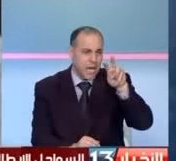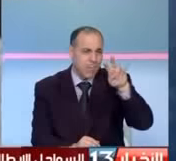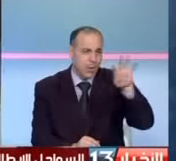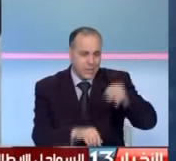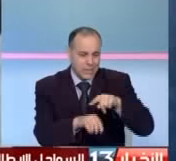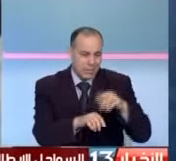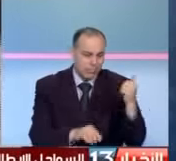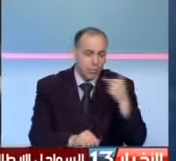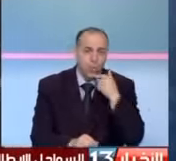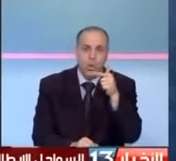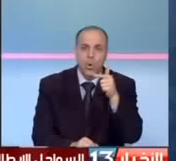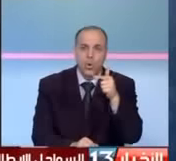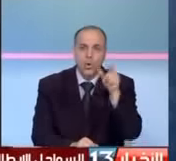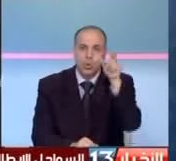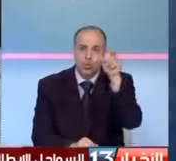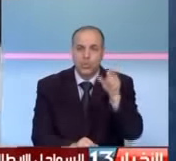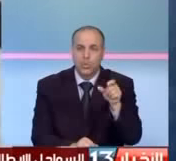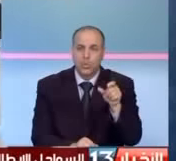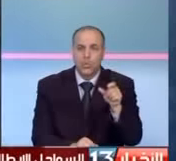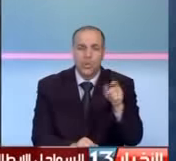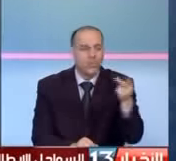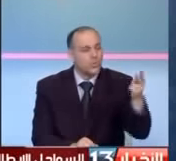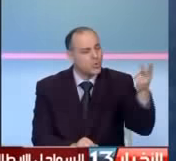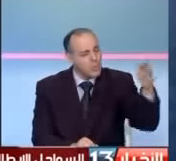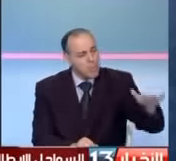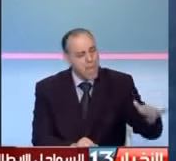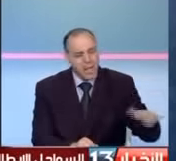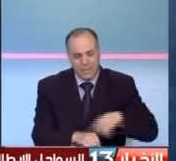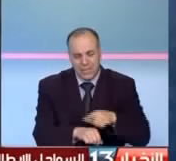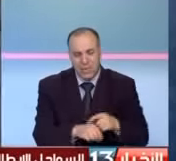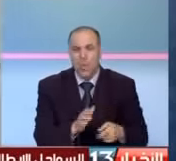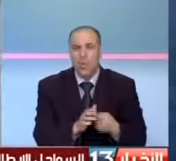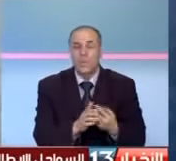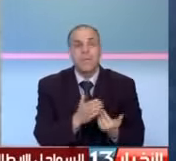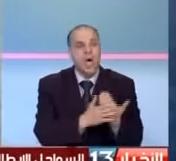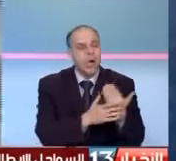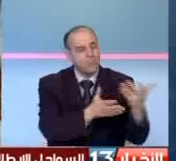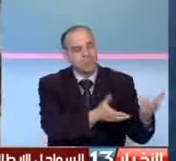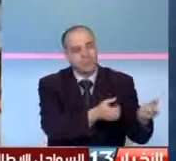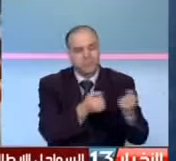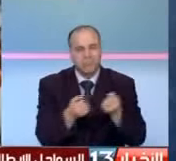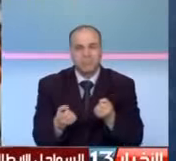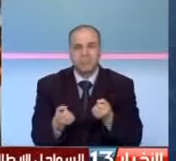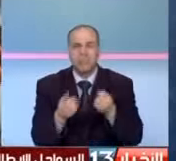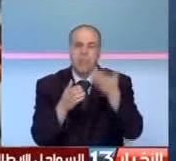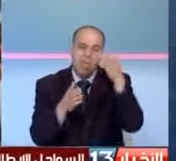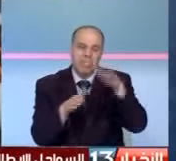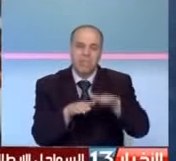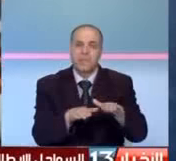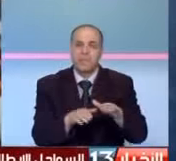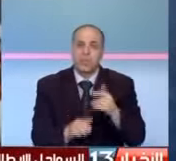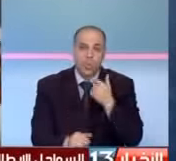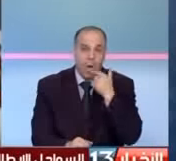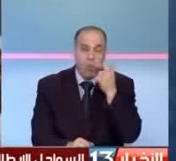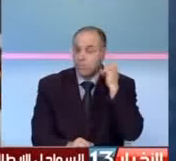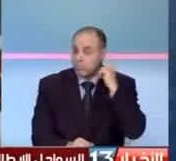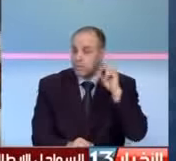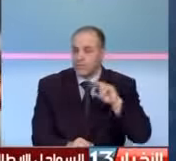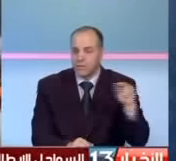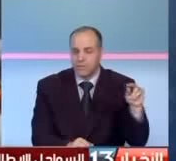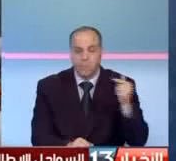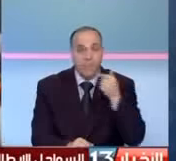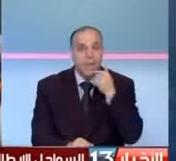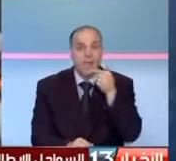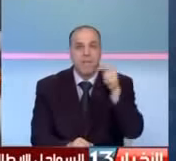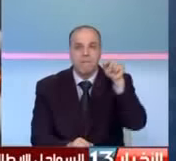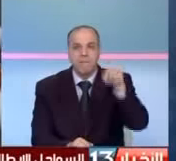الماضية، من بينهم مهاجرون تم انتشالهم خلال الساعات الأولى من صباح اليوم في عرض البحر. وأوضح المصدر نفسه